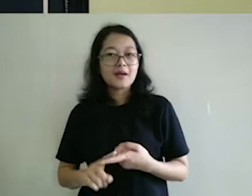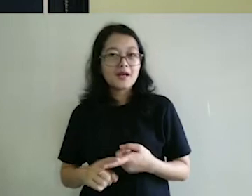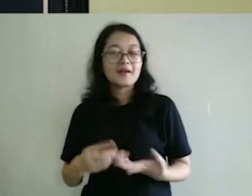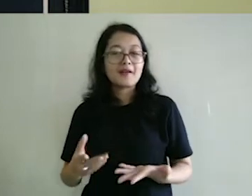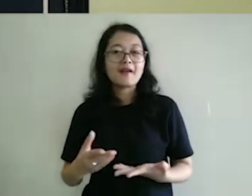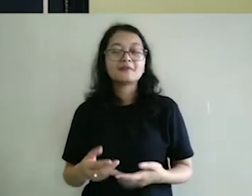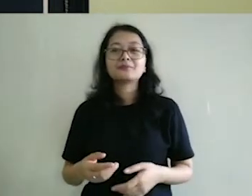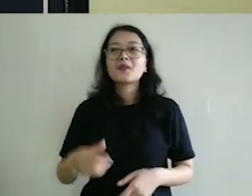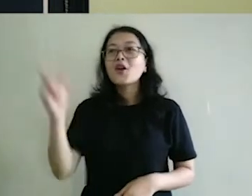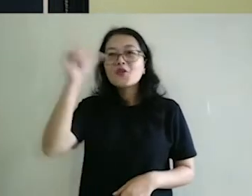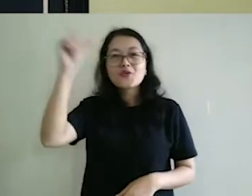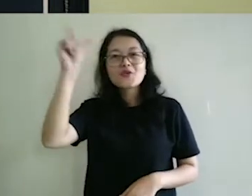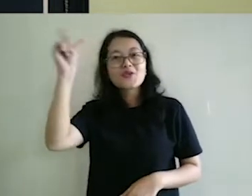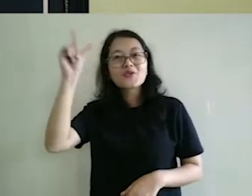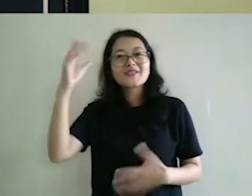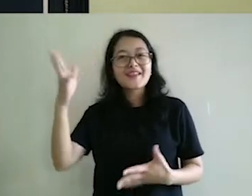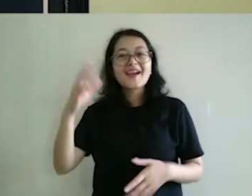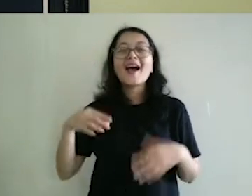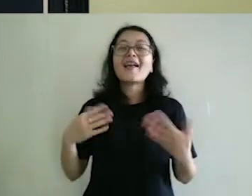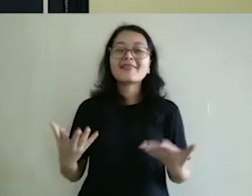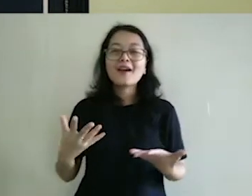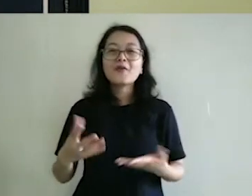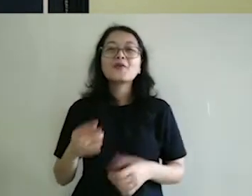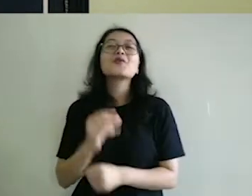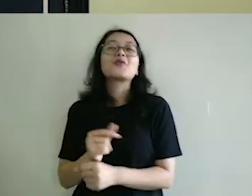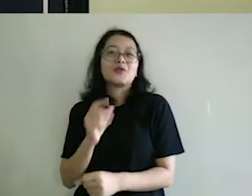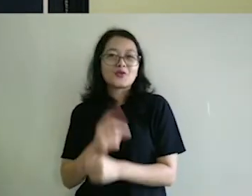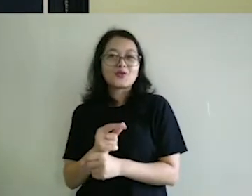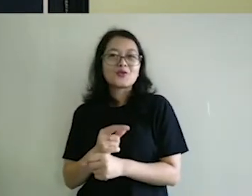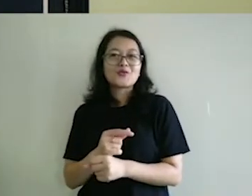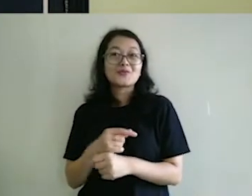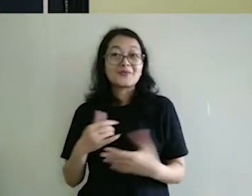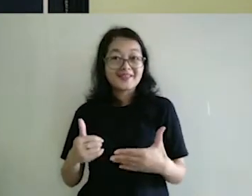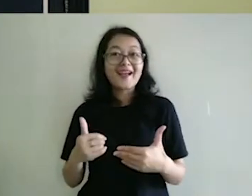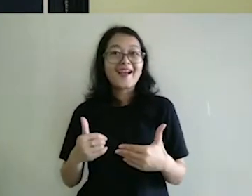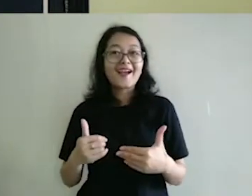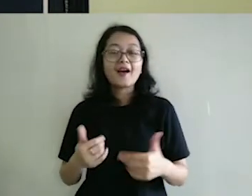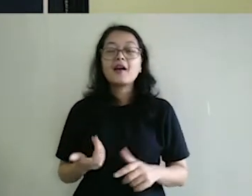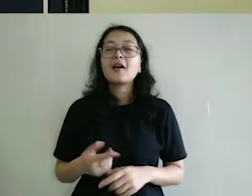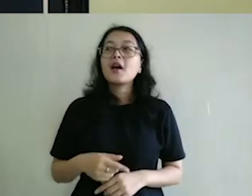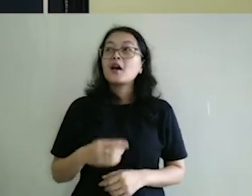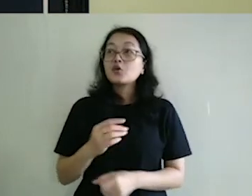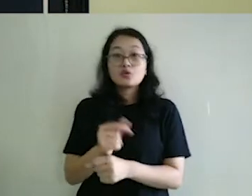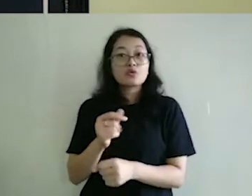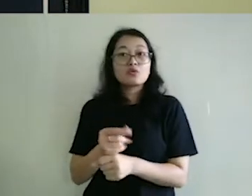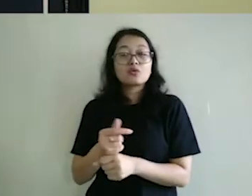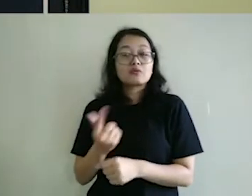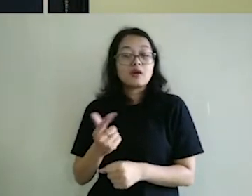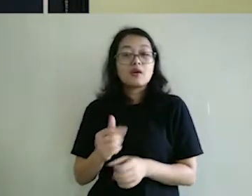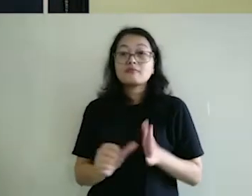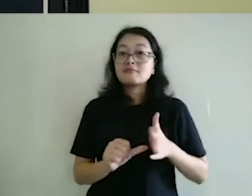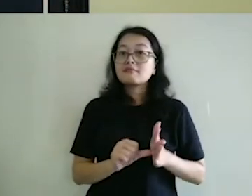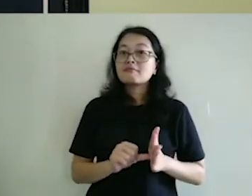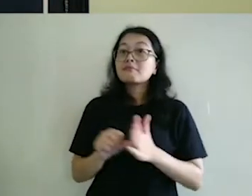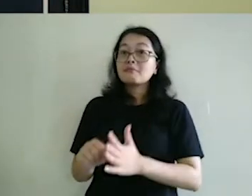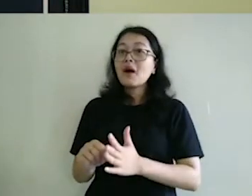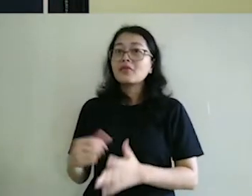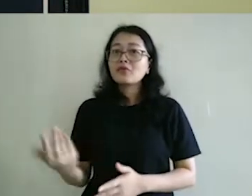yang lulus UTBK. Atau kita berikan kepada guru-guru yang telah membimbing